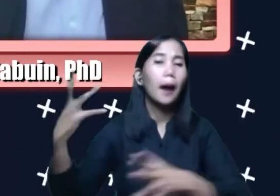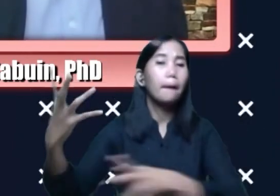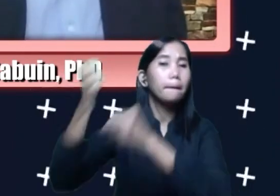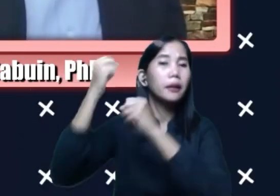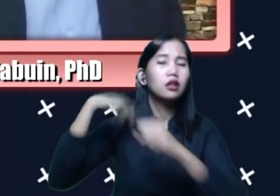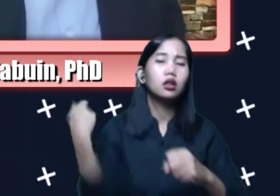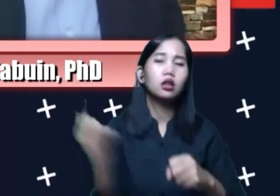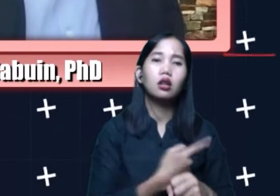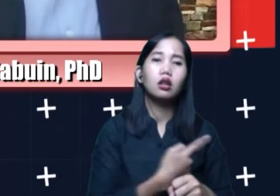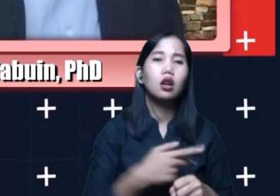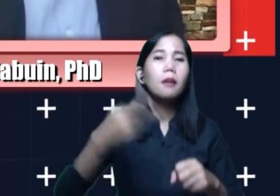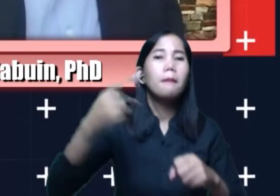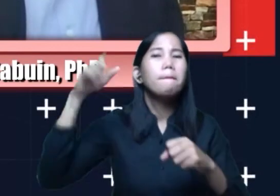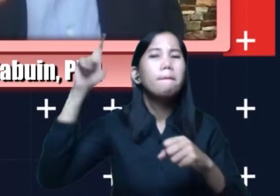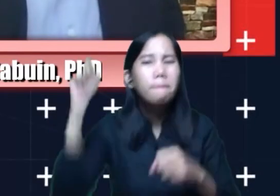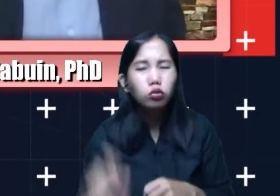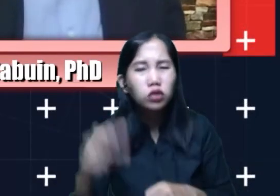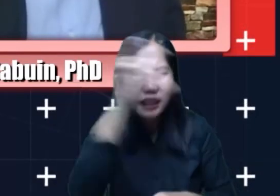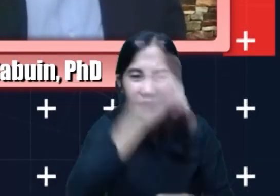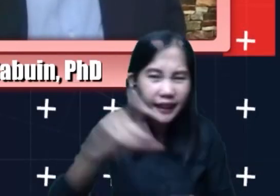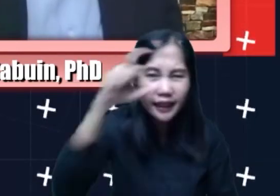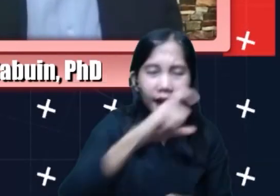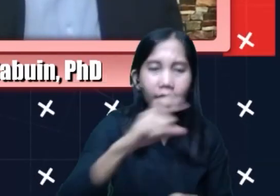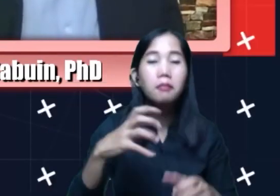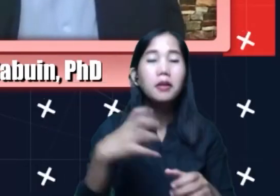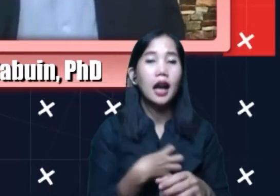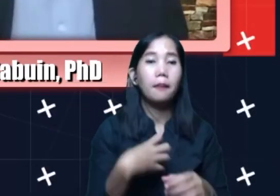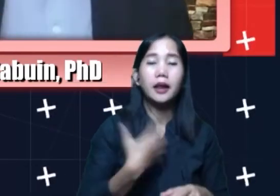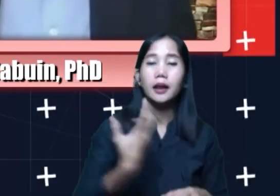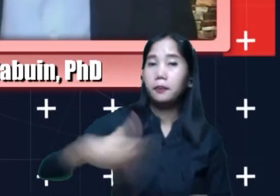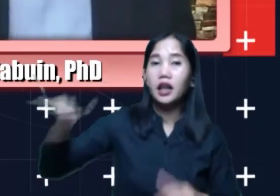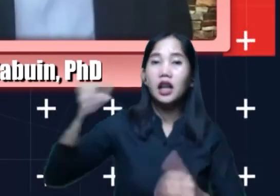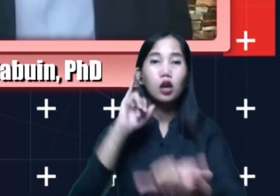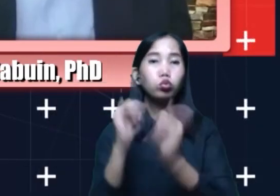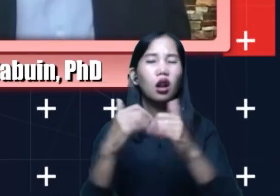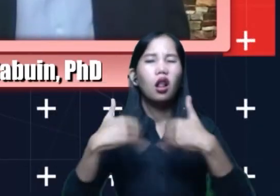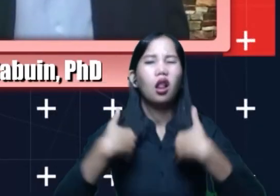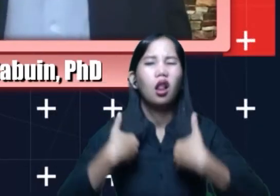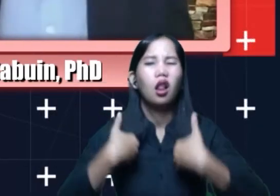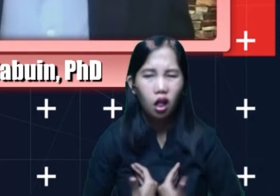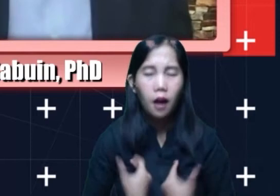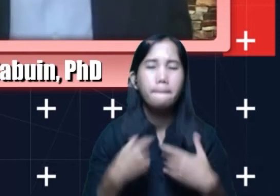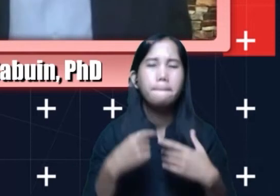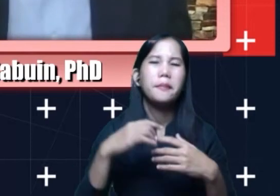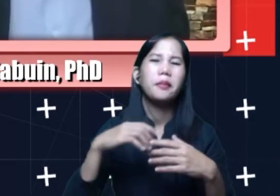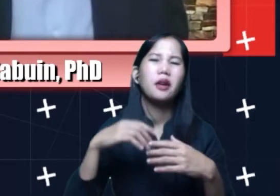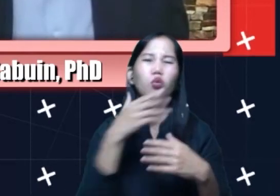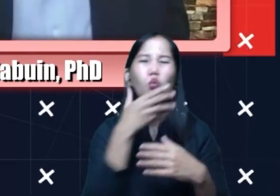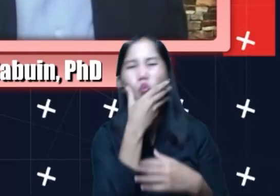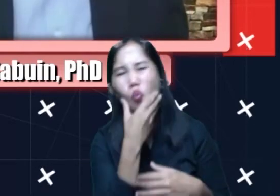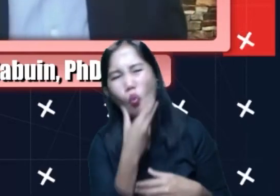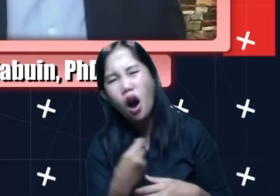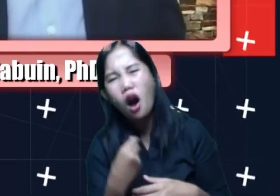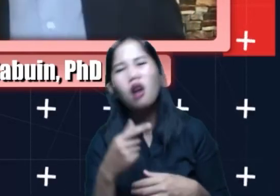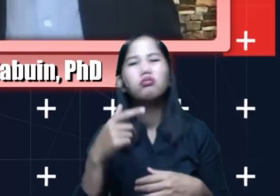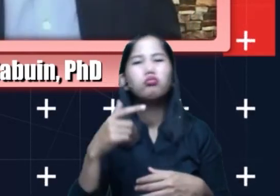itu, sehingga apa yang dilakukan mereka itu serentak dan adalah satu.